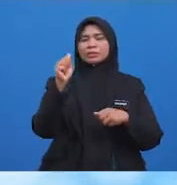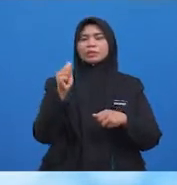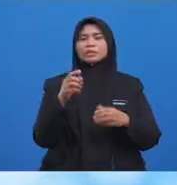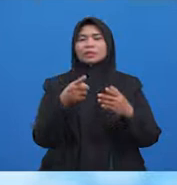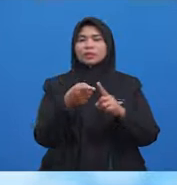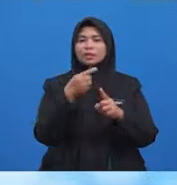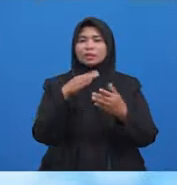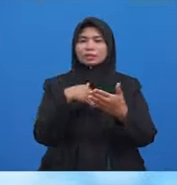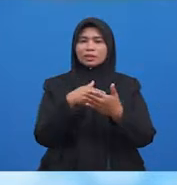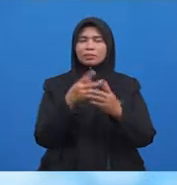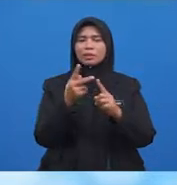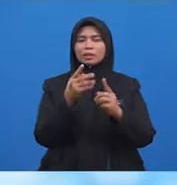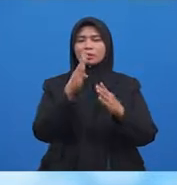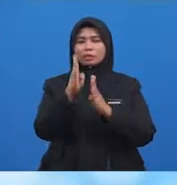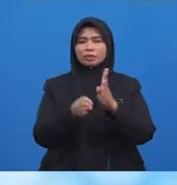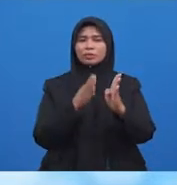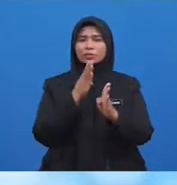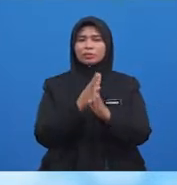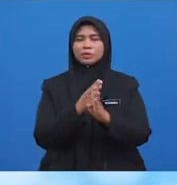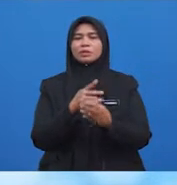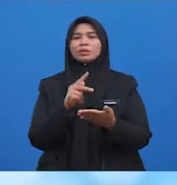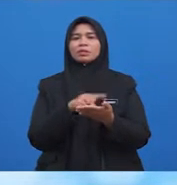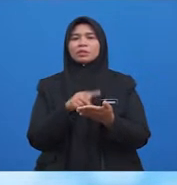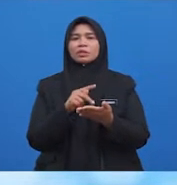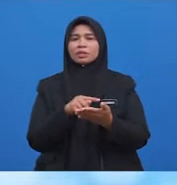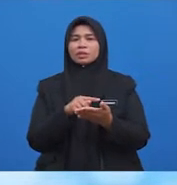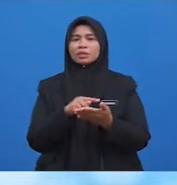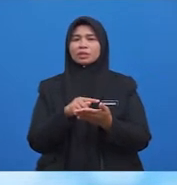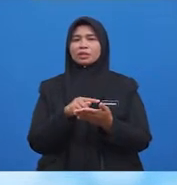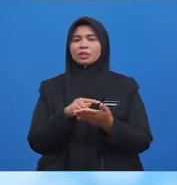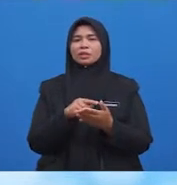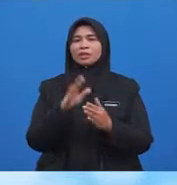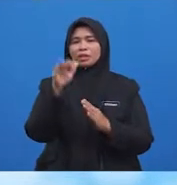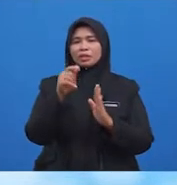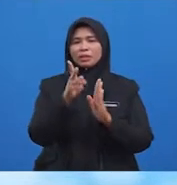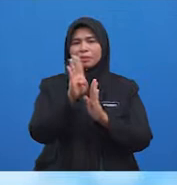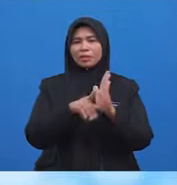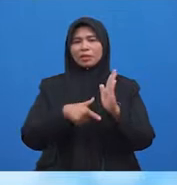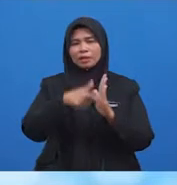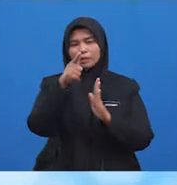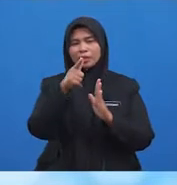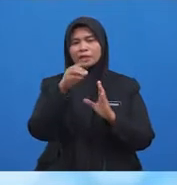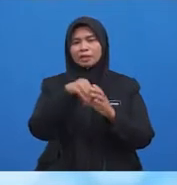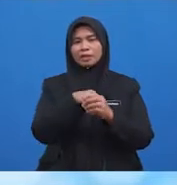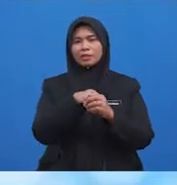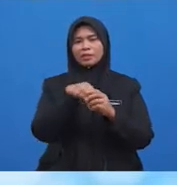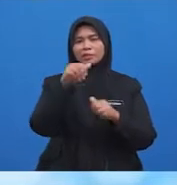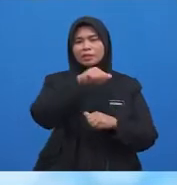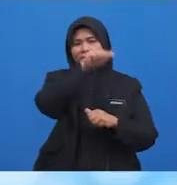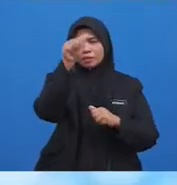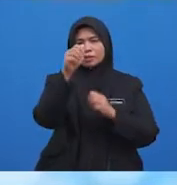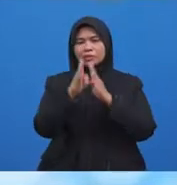sampai ke bumi bilangan Rara bekas yang berlebihan dalam